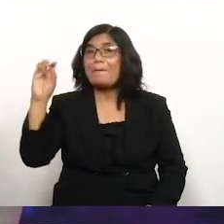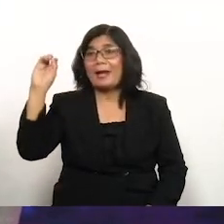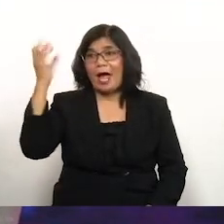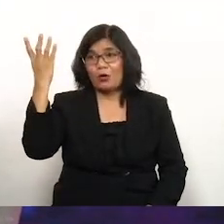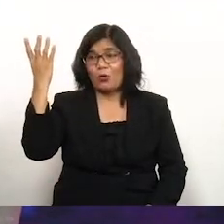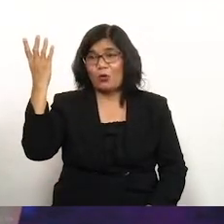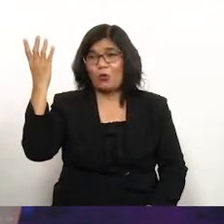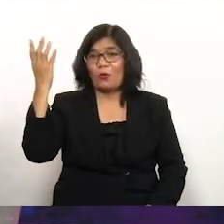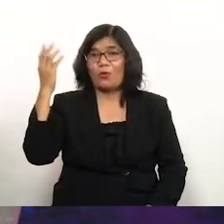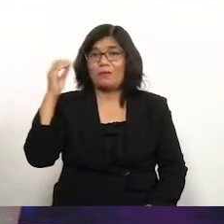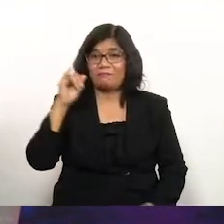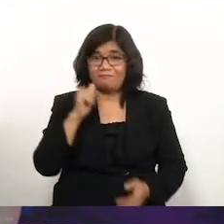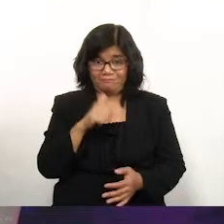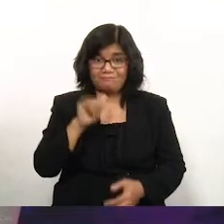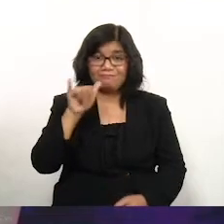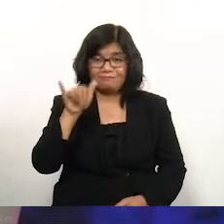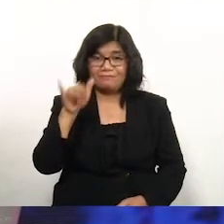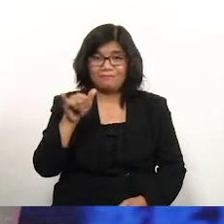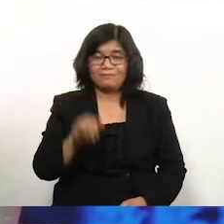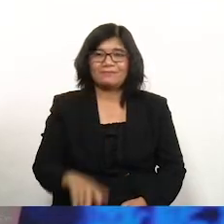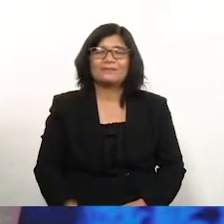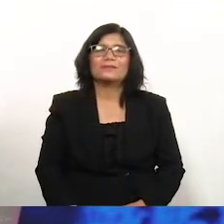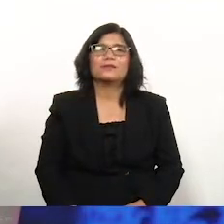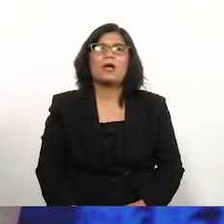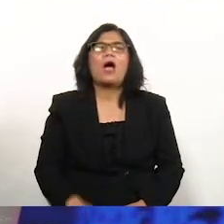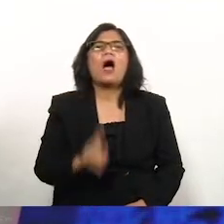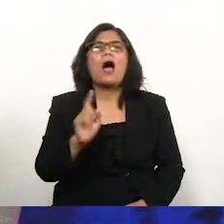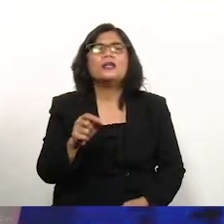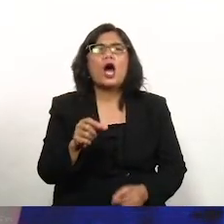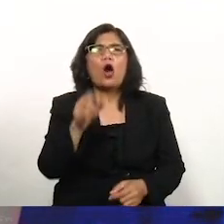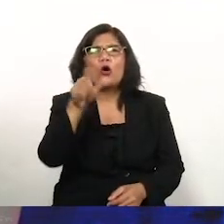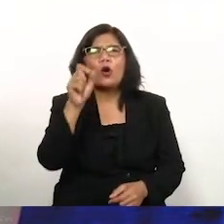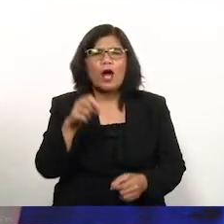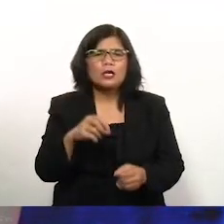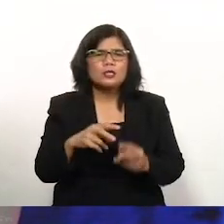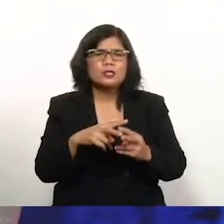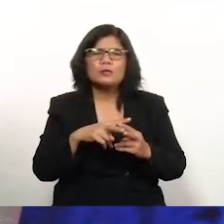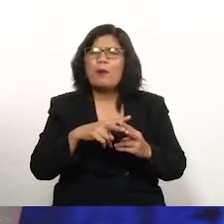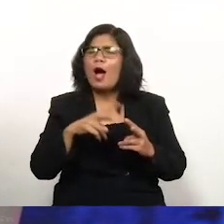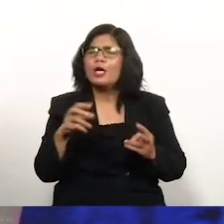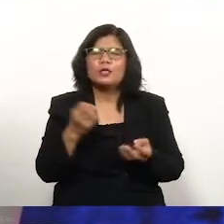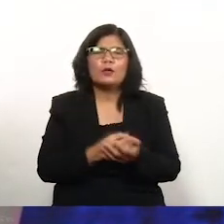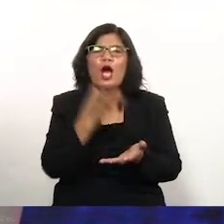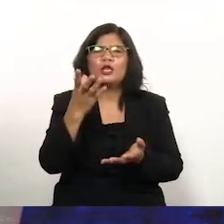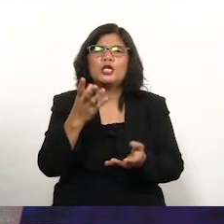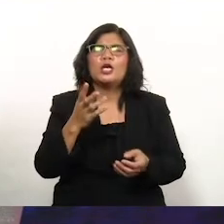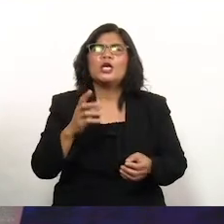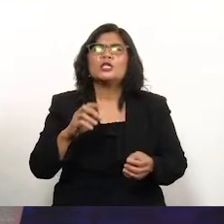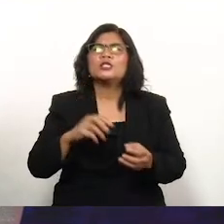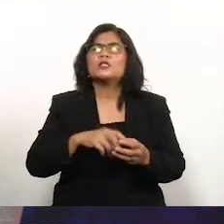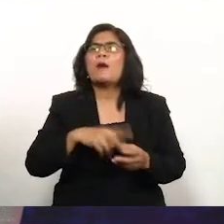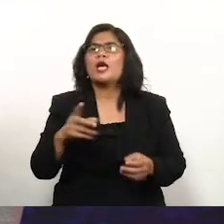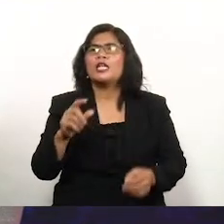ada orang-orang yang makin diberkati makin hedon makin diberkati makin liar makin diberkati